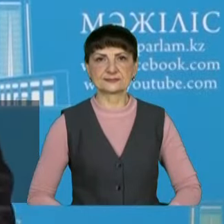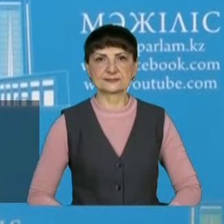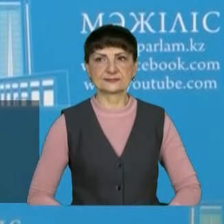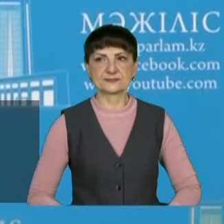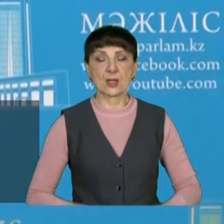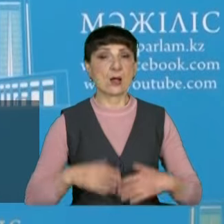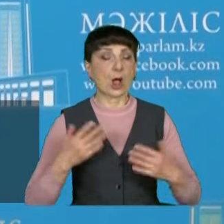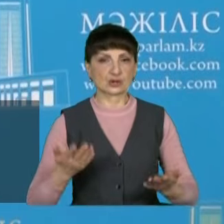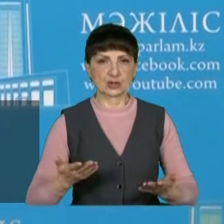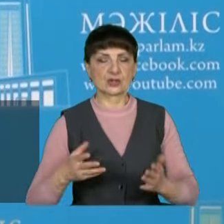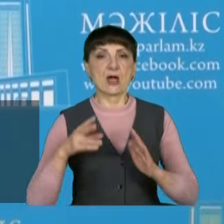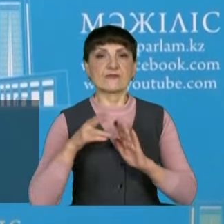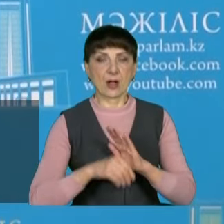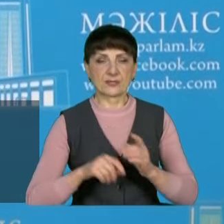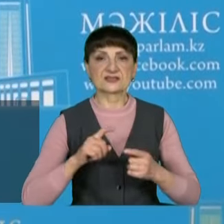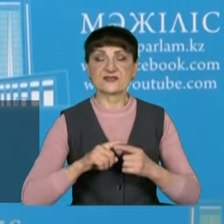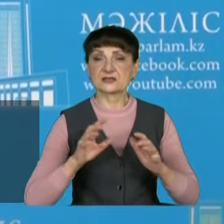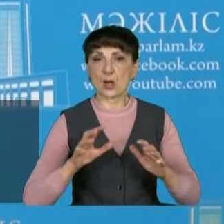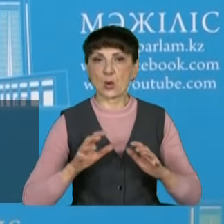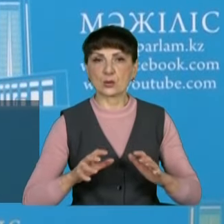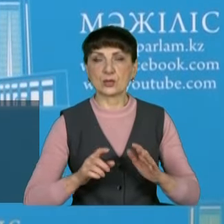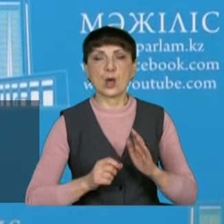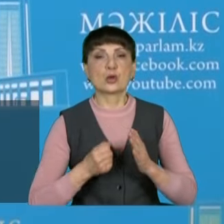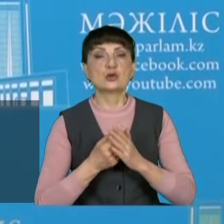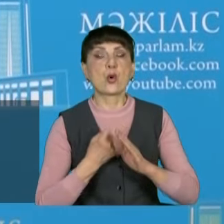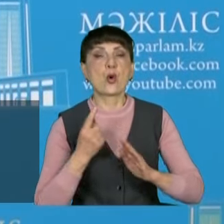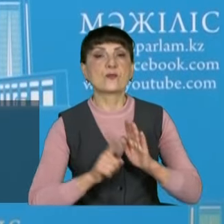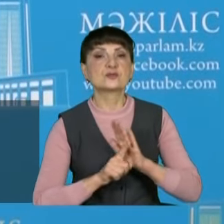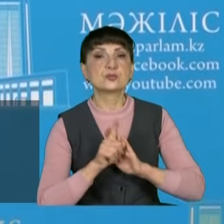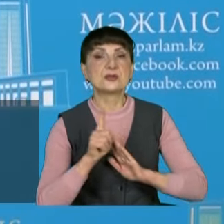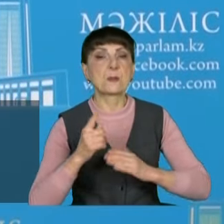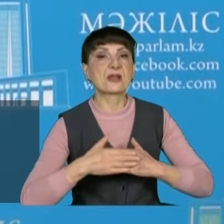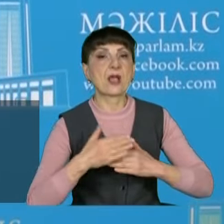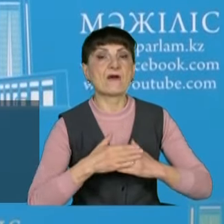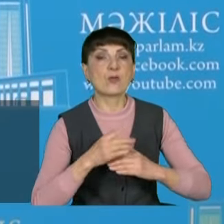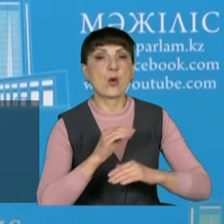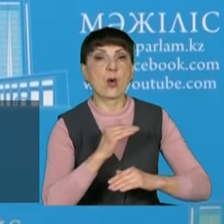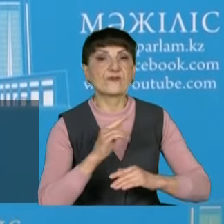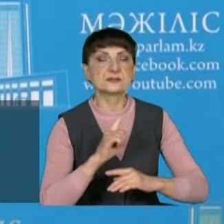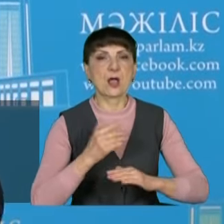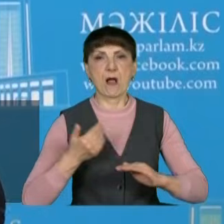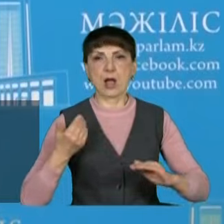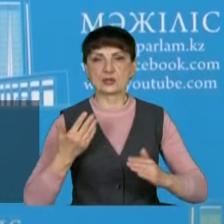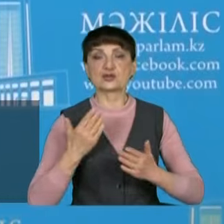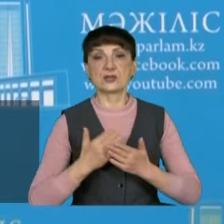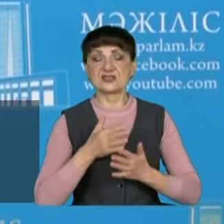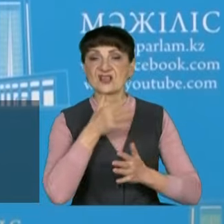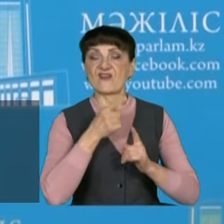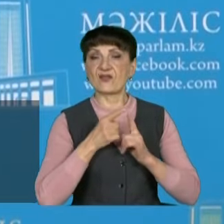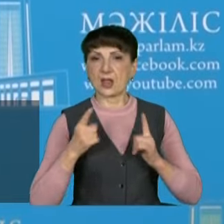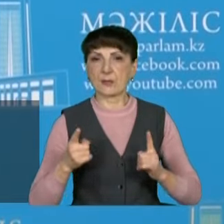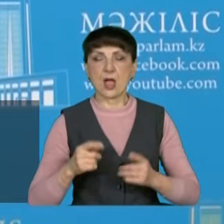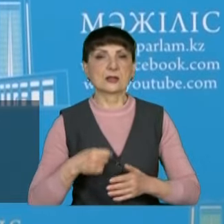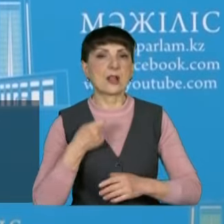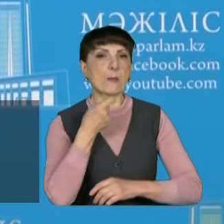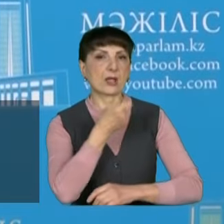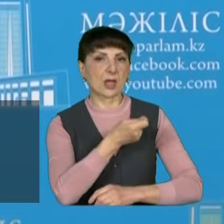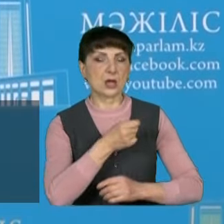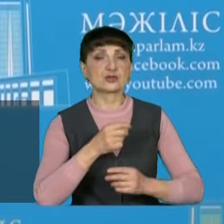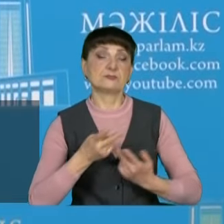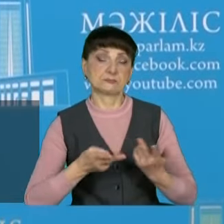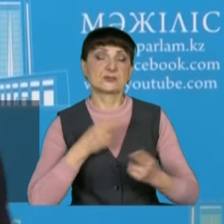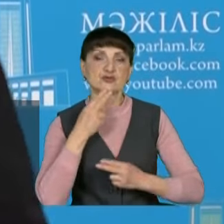Пожалуйста, конечно, в рамках законодательства до вступления в силу любого приговора есть соответствующее время для подачи